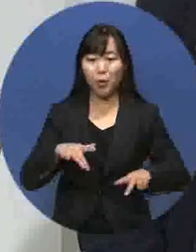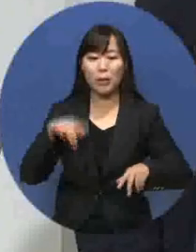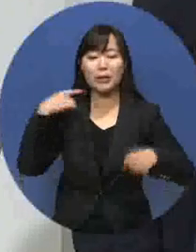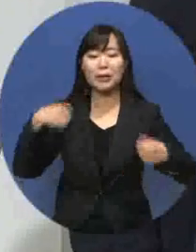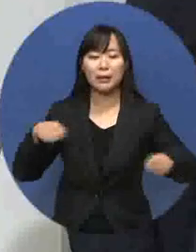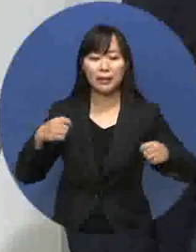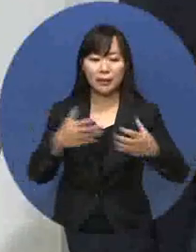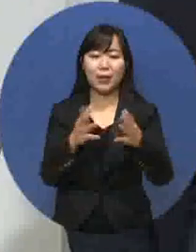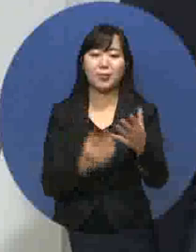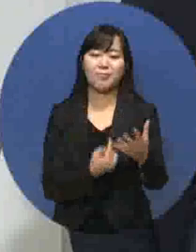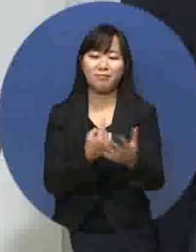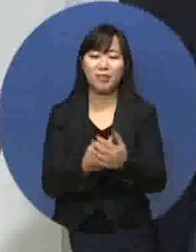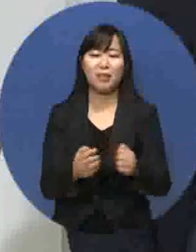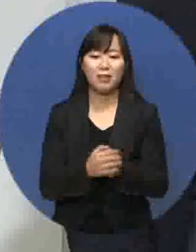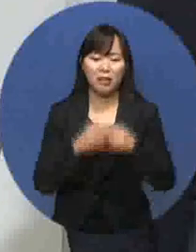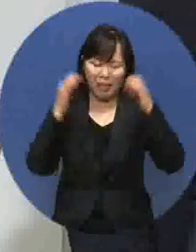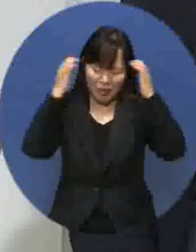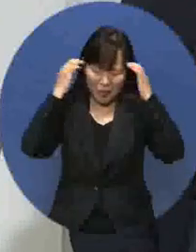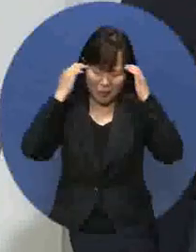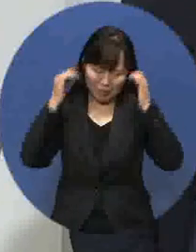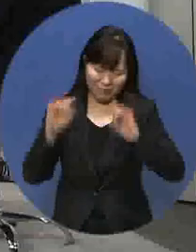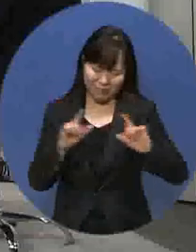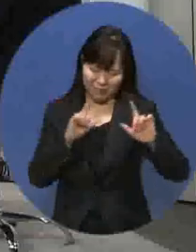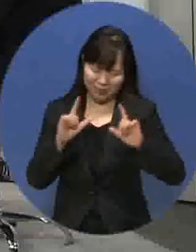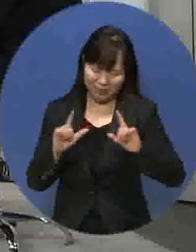이제 험난한 길을 걸었죠.